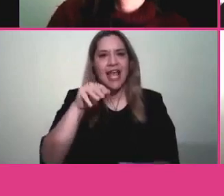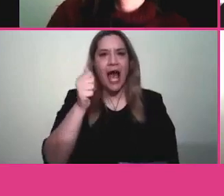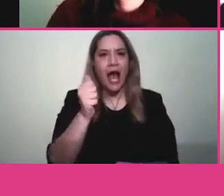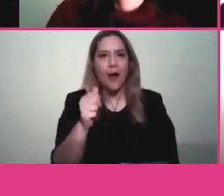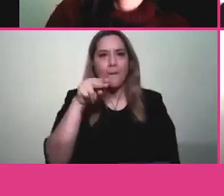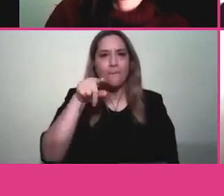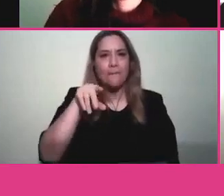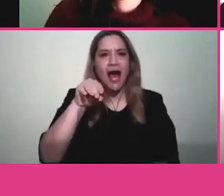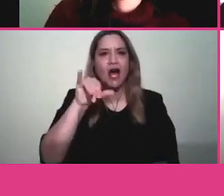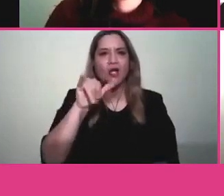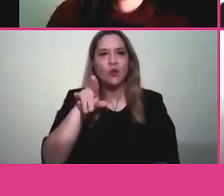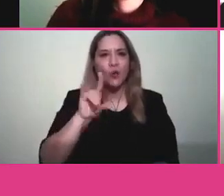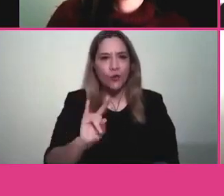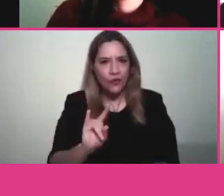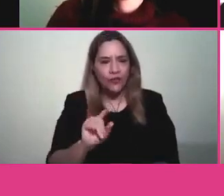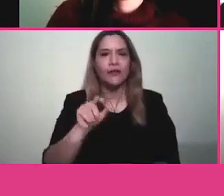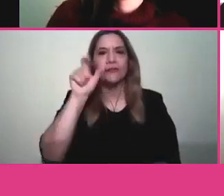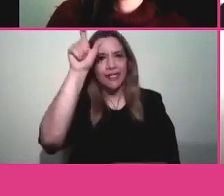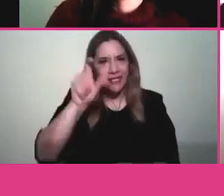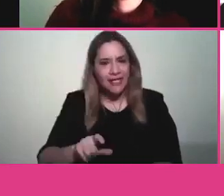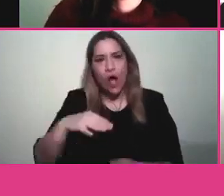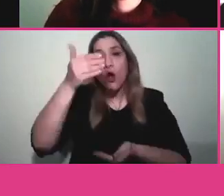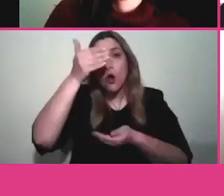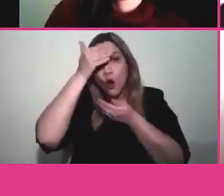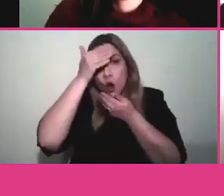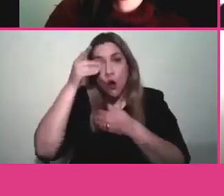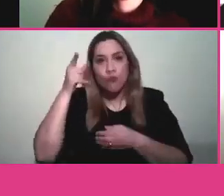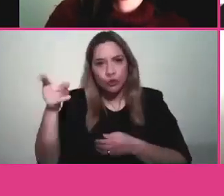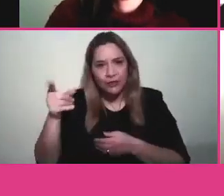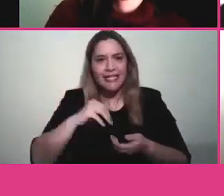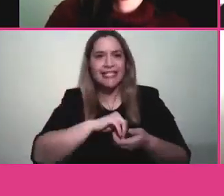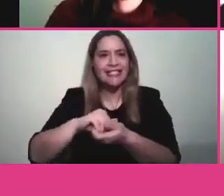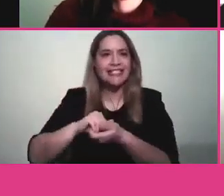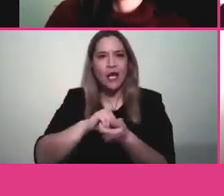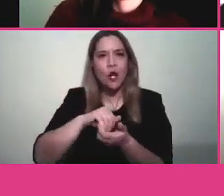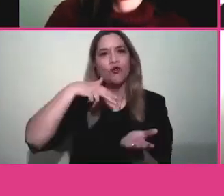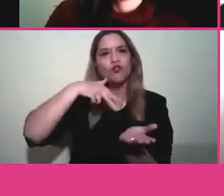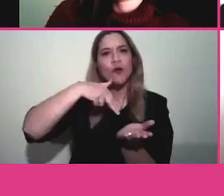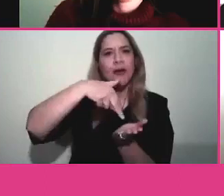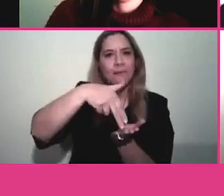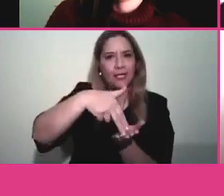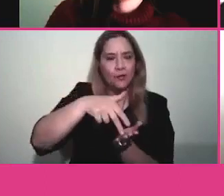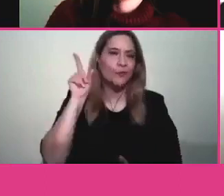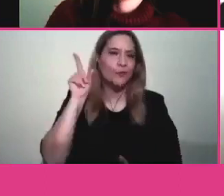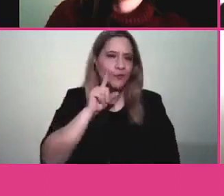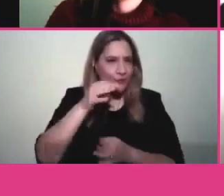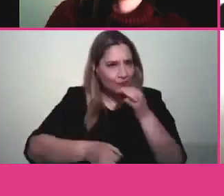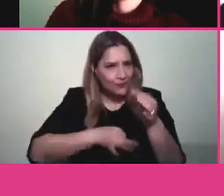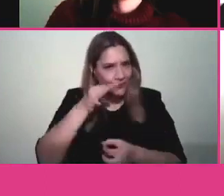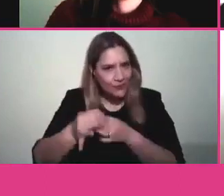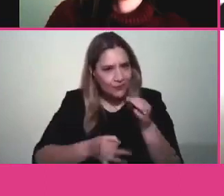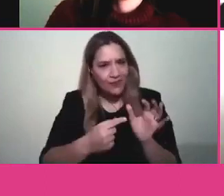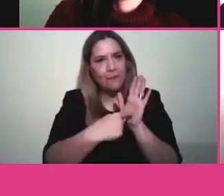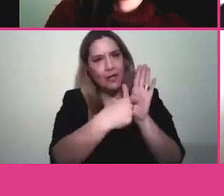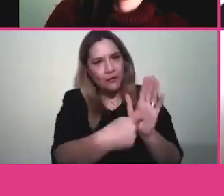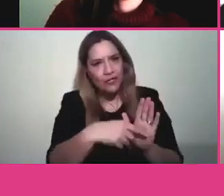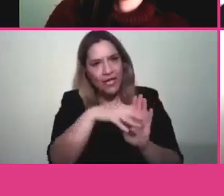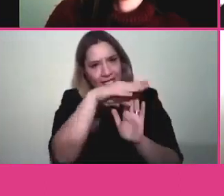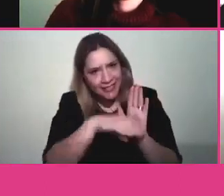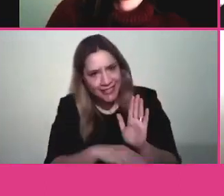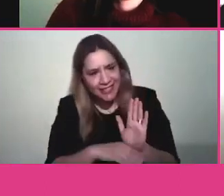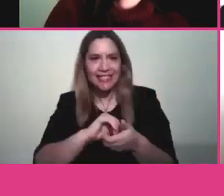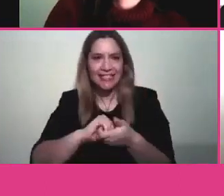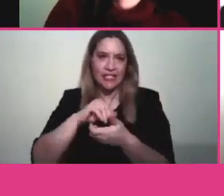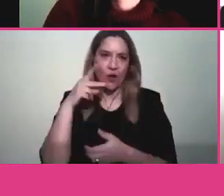Σύλλογο Περπατώ στην Κομωτινή. Ροξάνη, ο λόγος σε σένα για να μας παρουσιάσεις τον